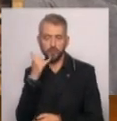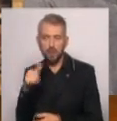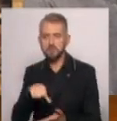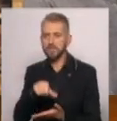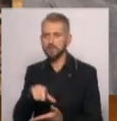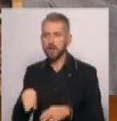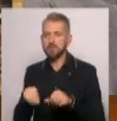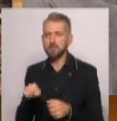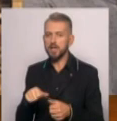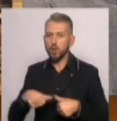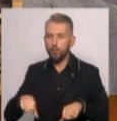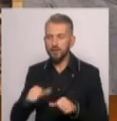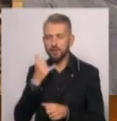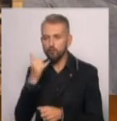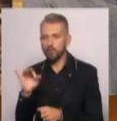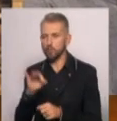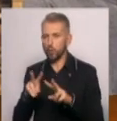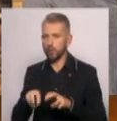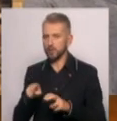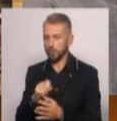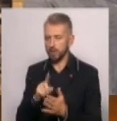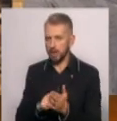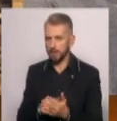телефонували з приводу розгляду саме цього питання.